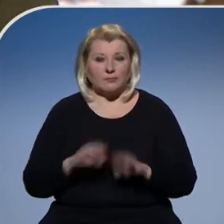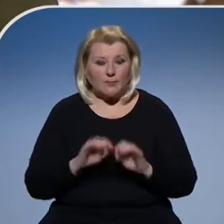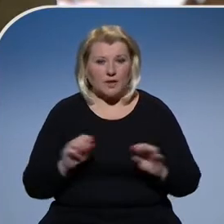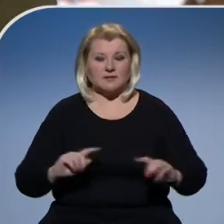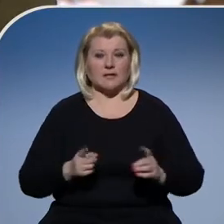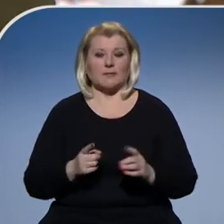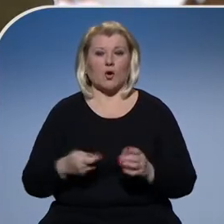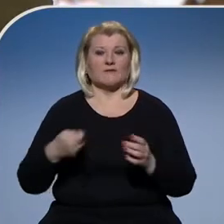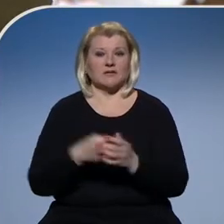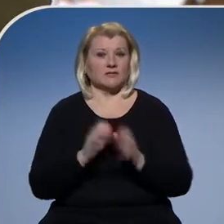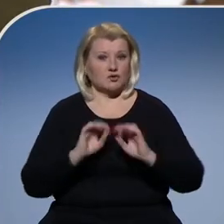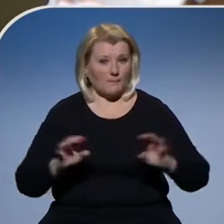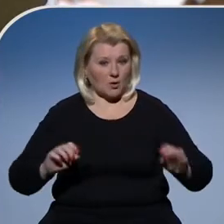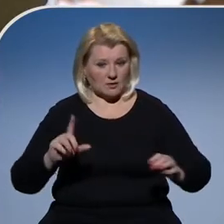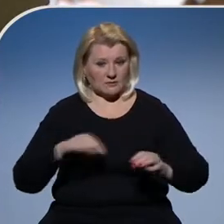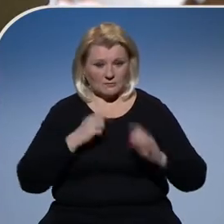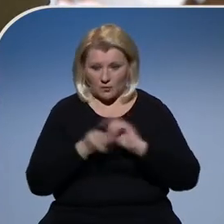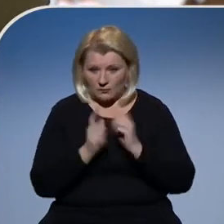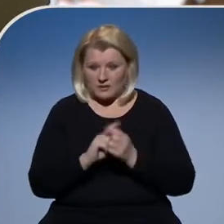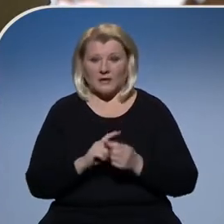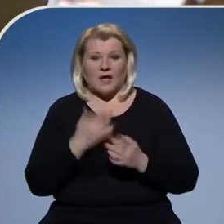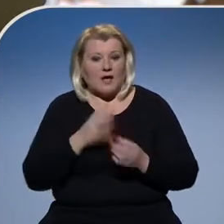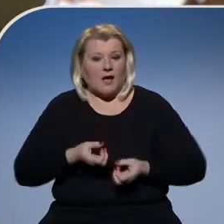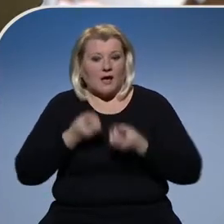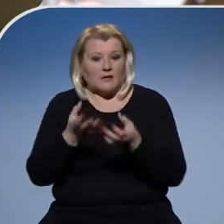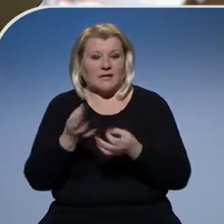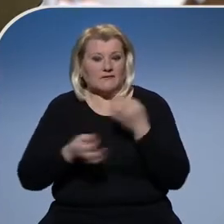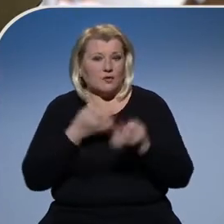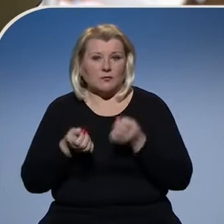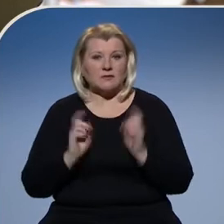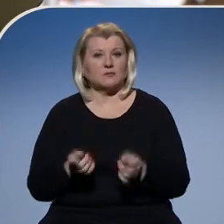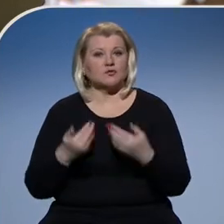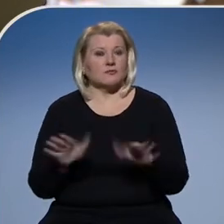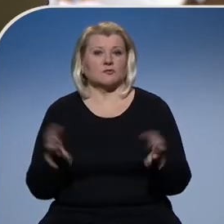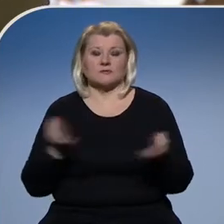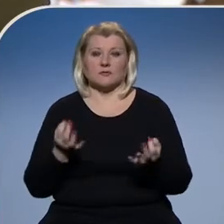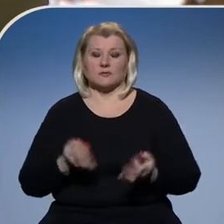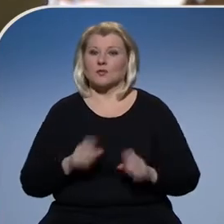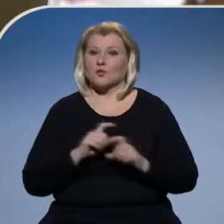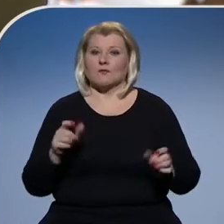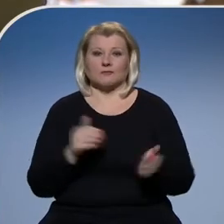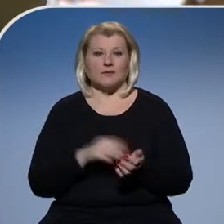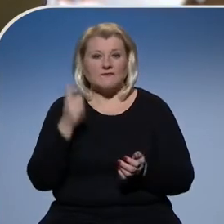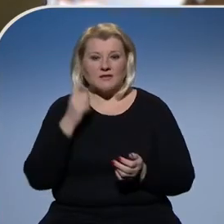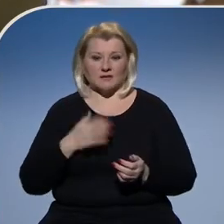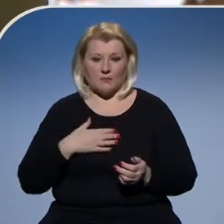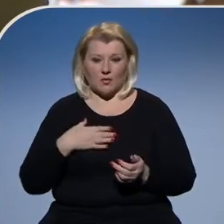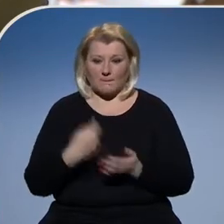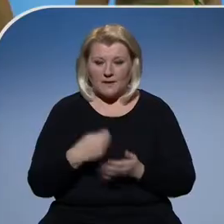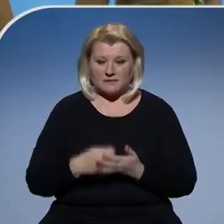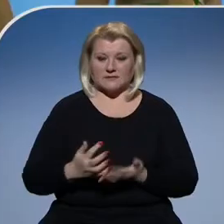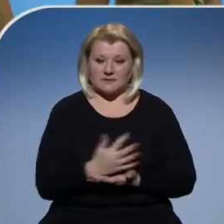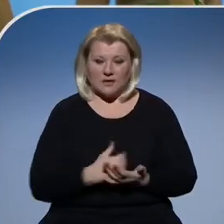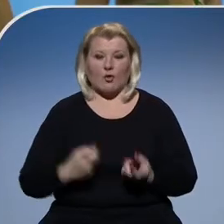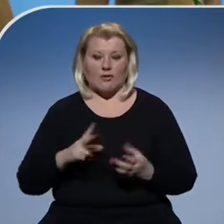jaké informace vlastně bych měla já o sobě dát vědět? On samozřejmě potřebuje znát tu finanční situaci toho svého